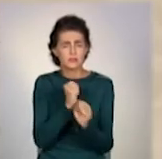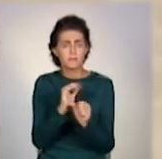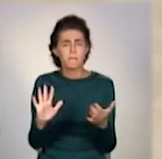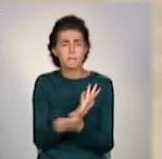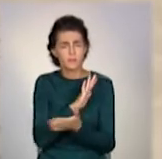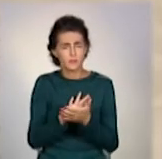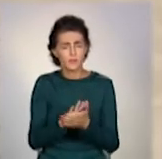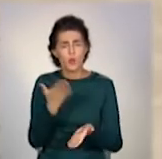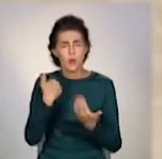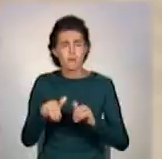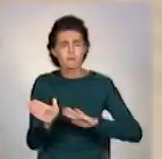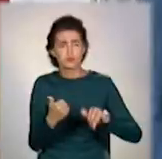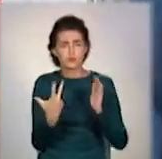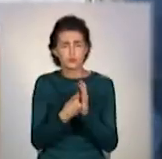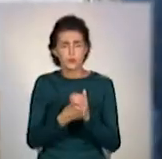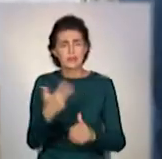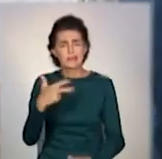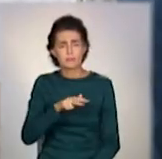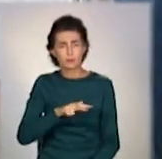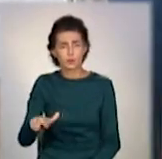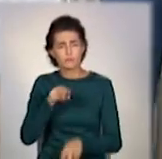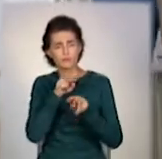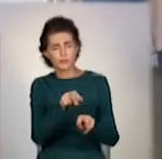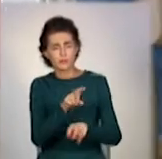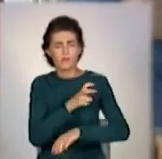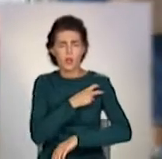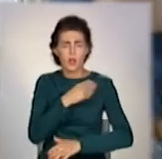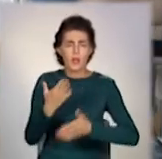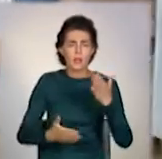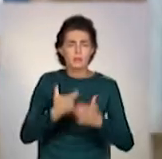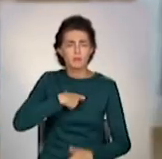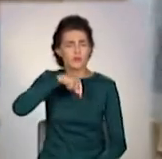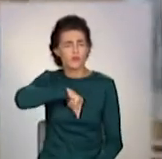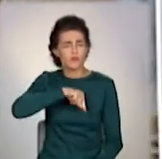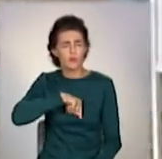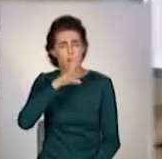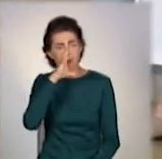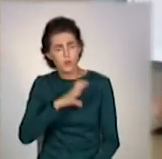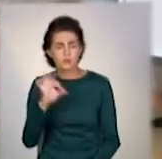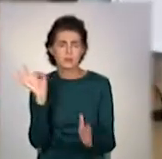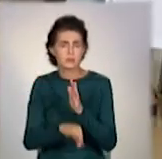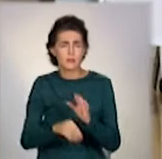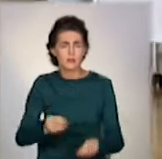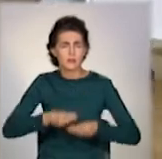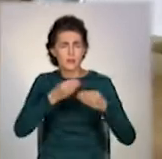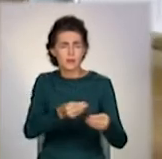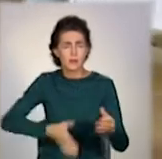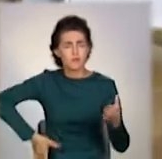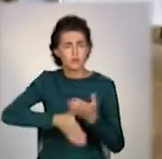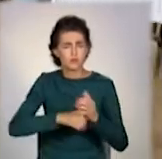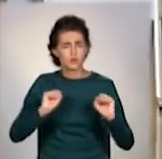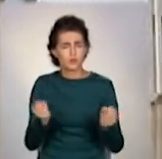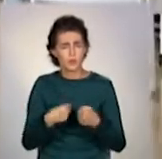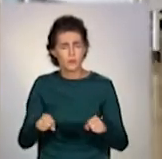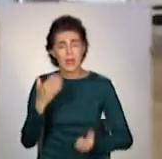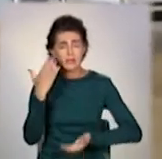Після щеплення півгодини під наглядом медиків. У разі погіршення самопочуття пацієнту нададуть невідкладну допомогу.